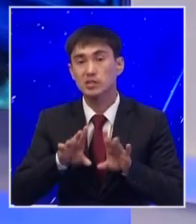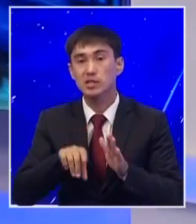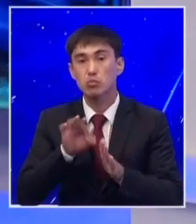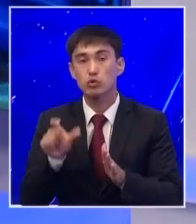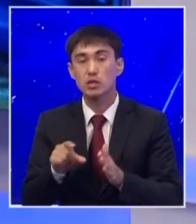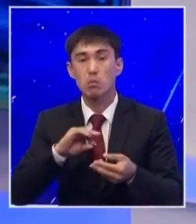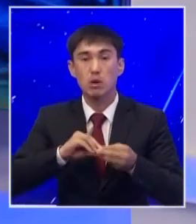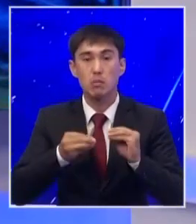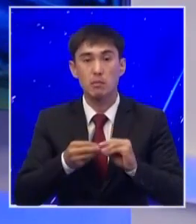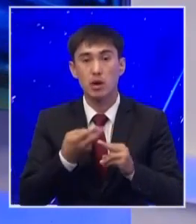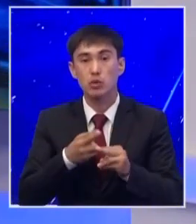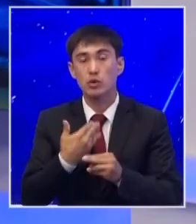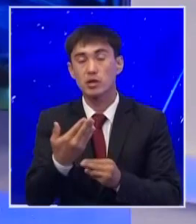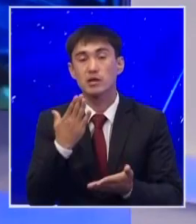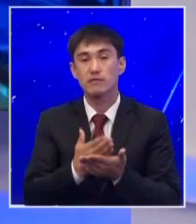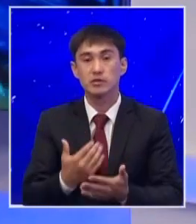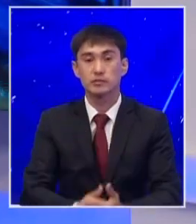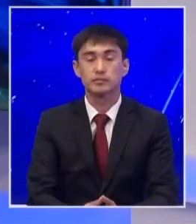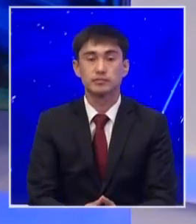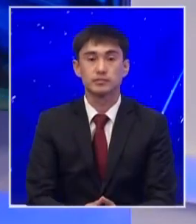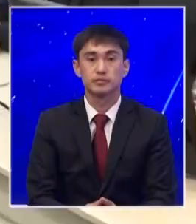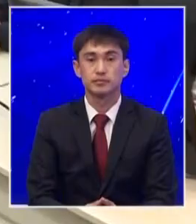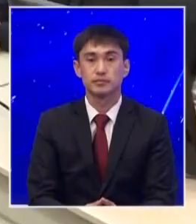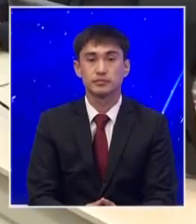депутату о проблемах, которые их волнуют.